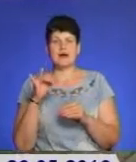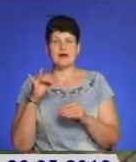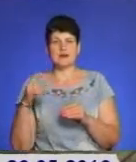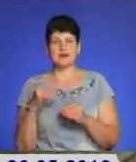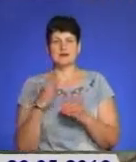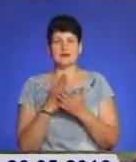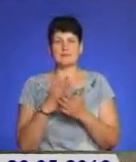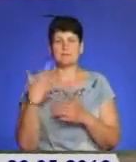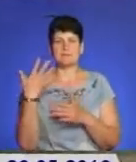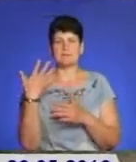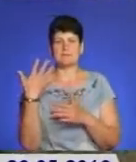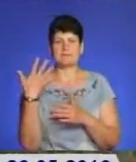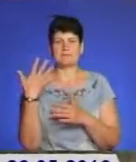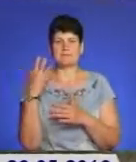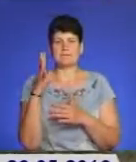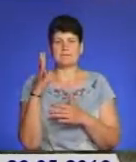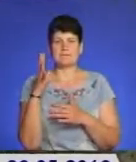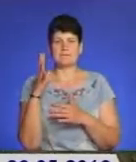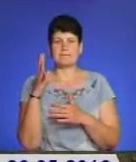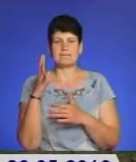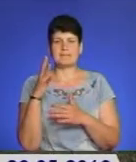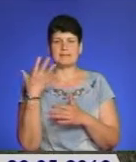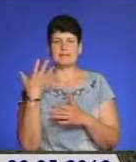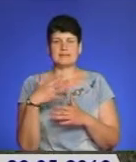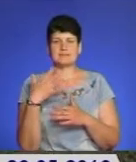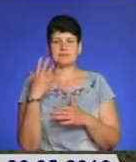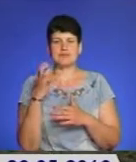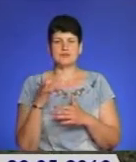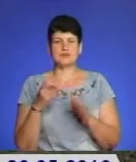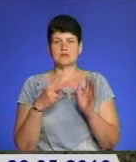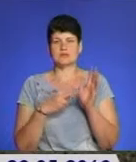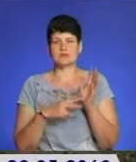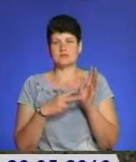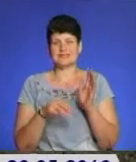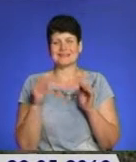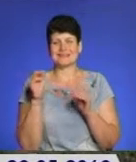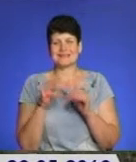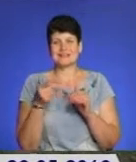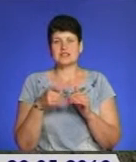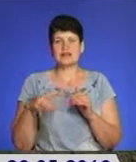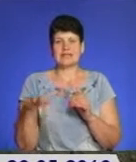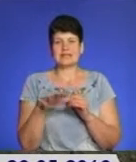більше 507 тисяч гектарів, що майже на 10 тисяч перевищує показник минулого року.